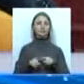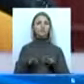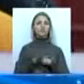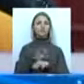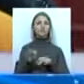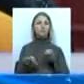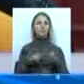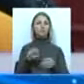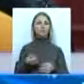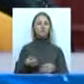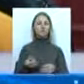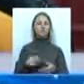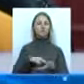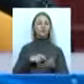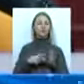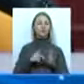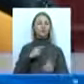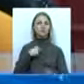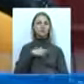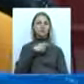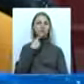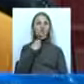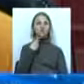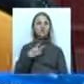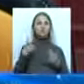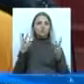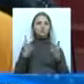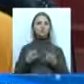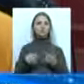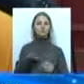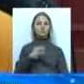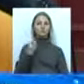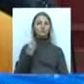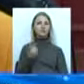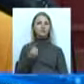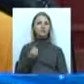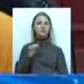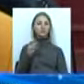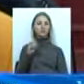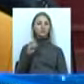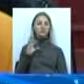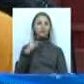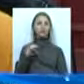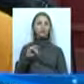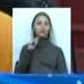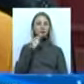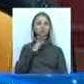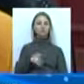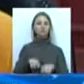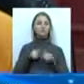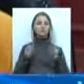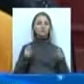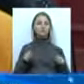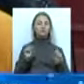Аталмыш пилоттық жоба көлеңкелі экономика көлемін төмендетудің бірден бір жолы. Жемқорлықтың жолын кесіп, ашық қоғамға қадам басу деген сөз.